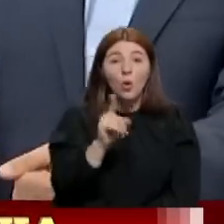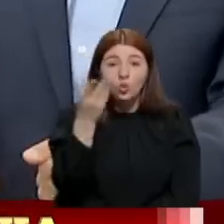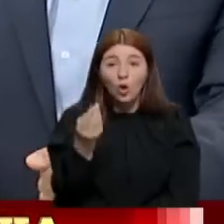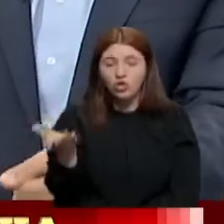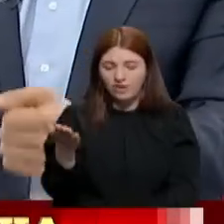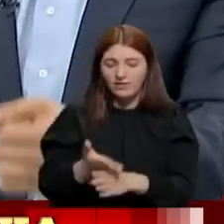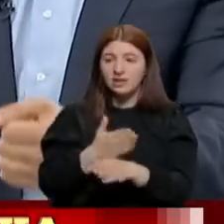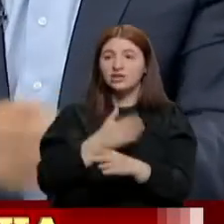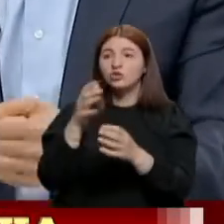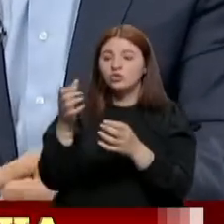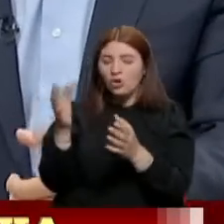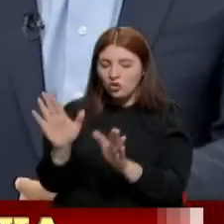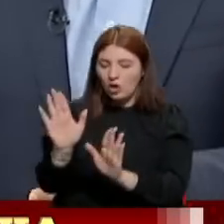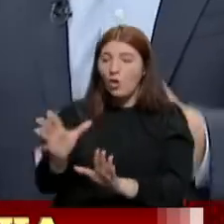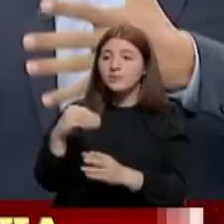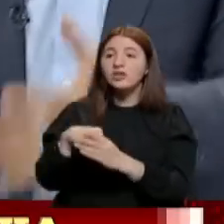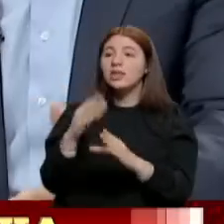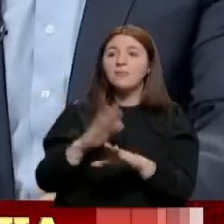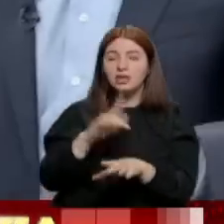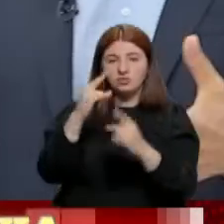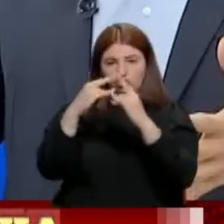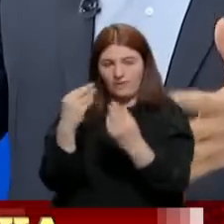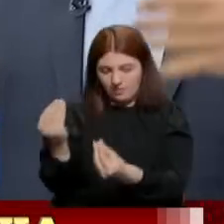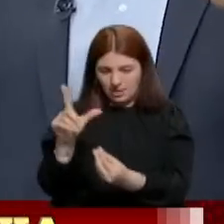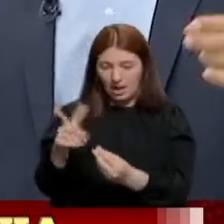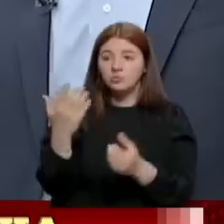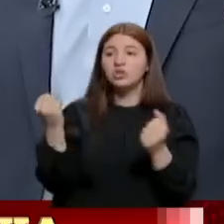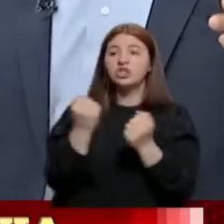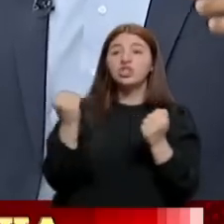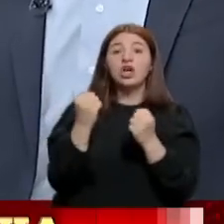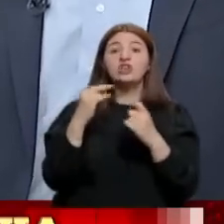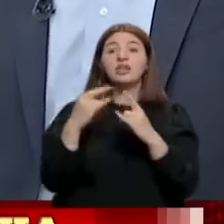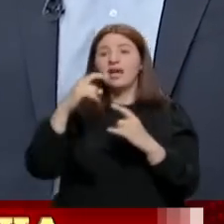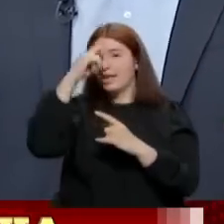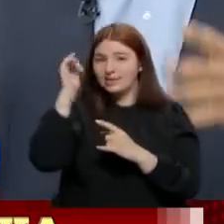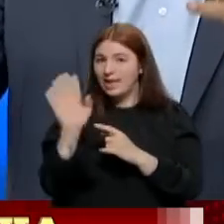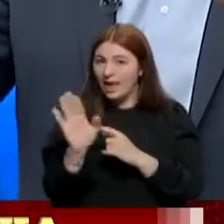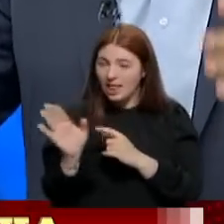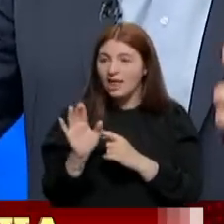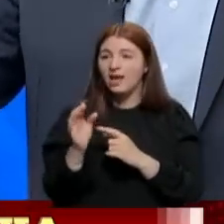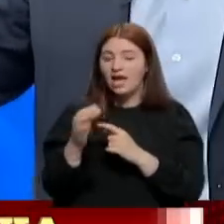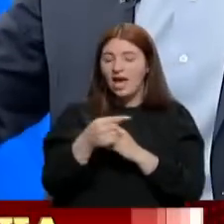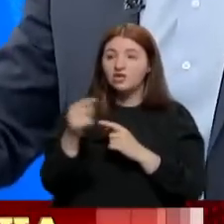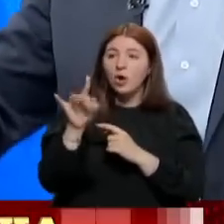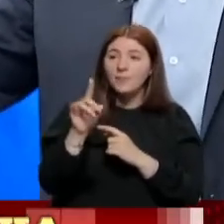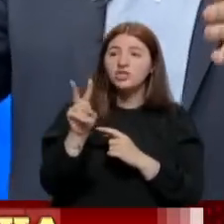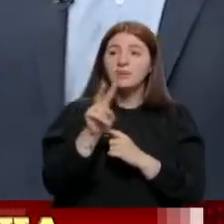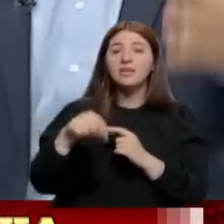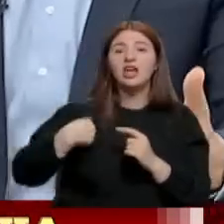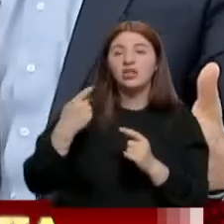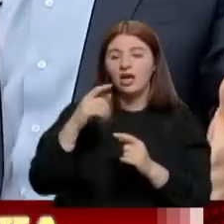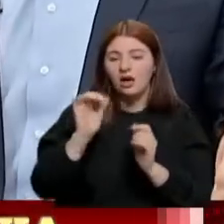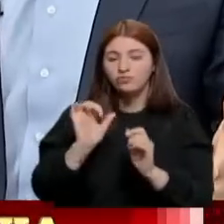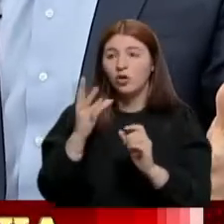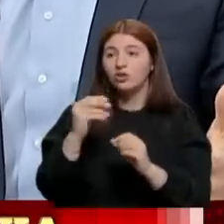Orada yurttaşları tutmak için ne yapman lazım? Çadırı sağlaman lazım. Kış çadırları, yani yazlık çadırlar değil, -15, -20'ye dayanacak